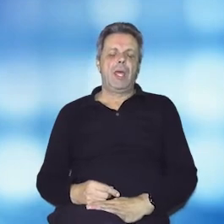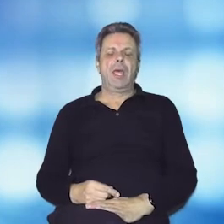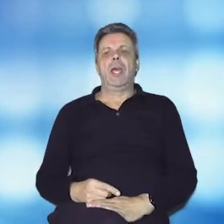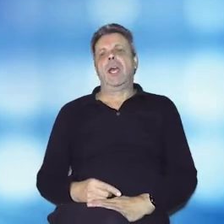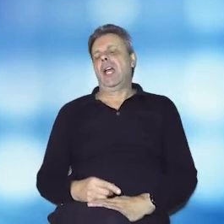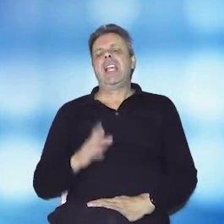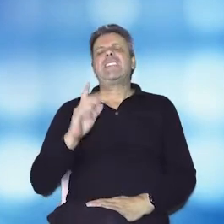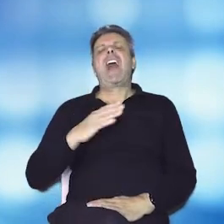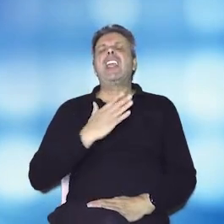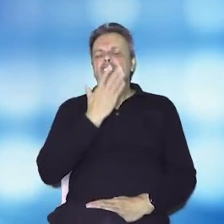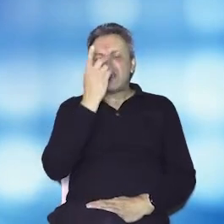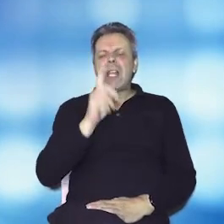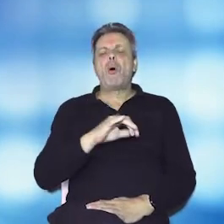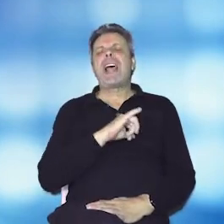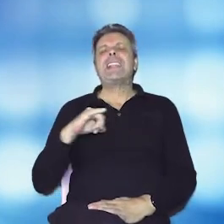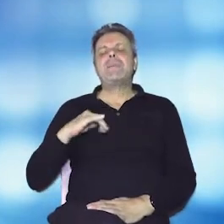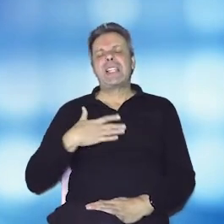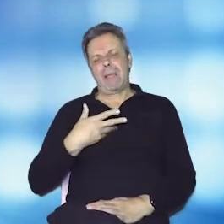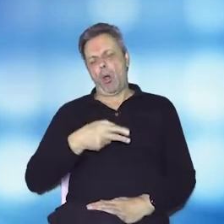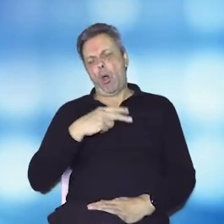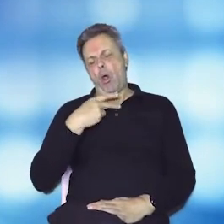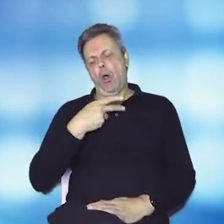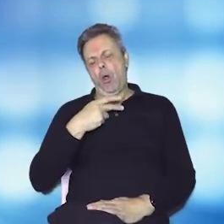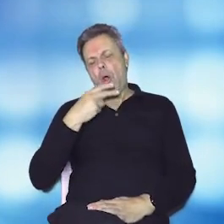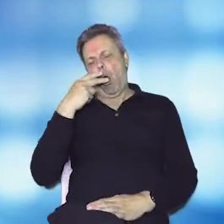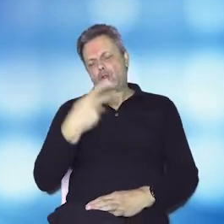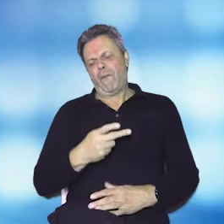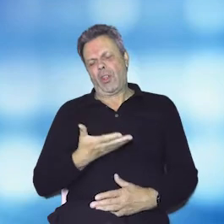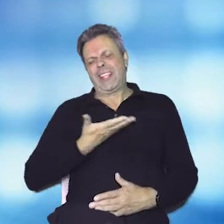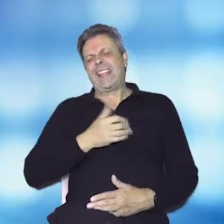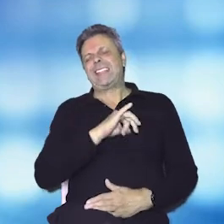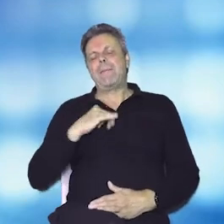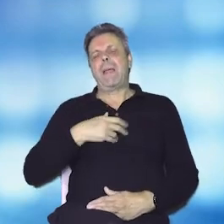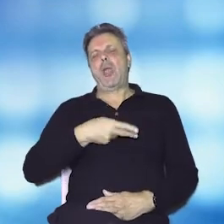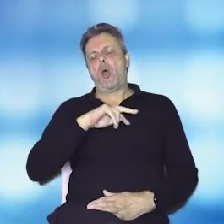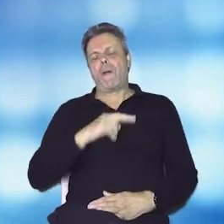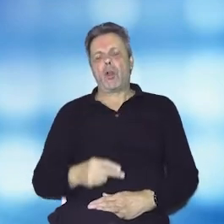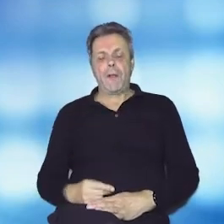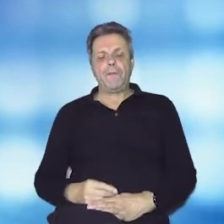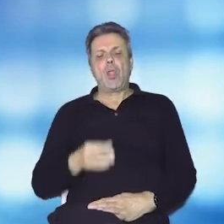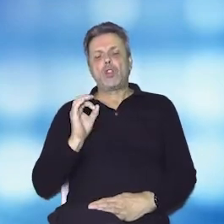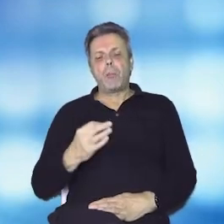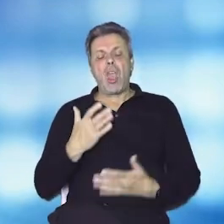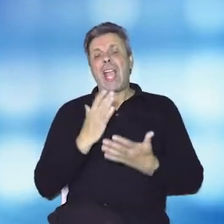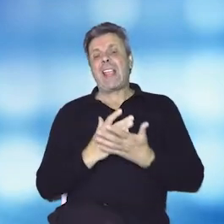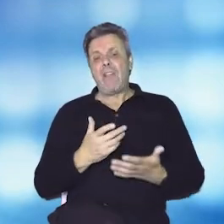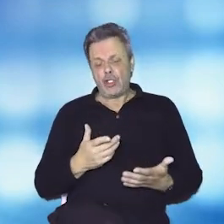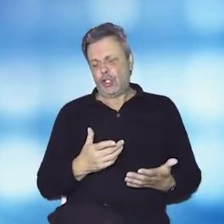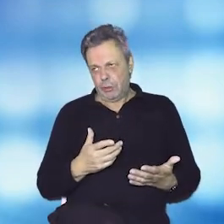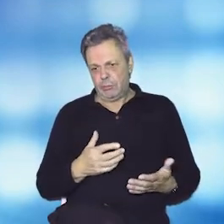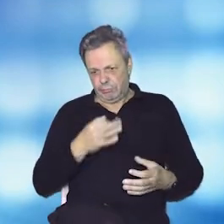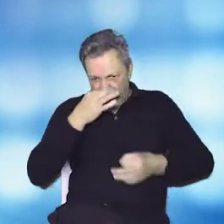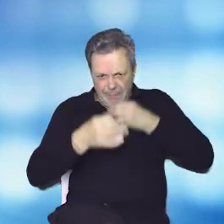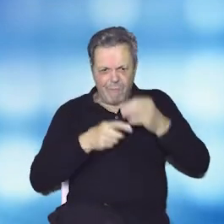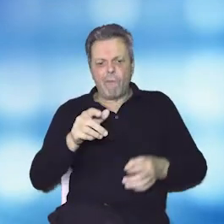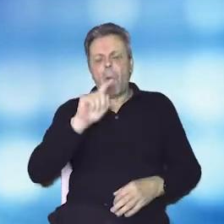za sebe odgovoriti. Ono što je dobro je da, kada se već bavimo takvim pitanjima, da